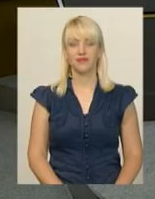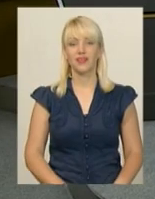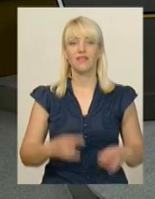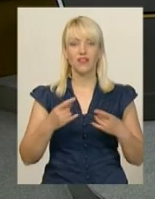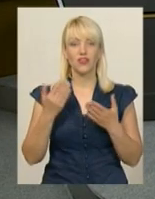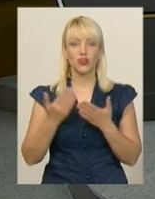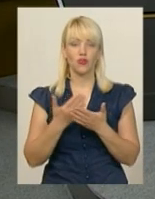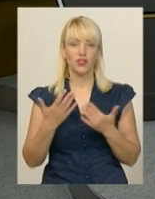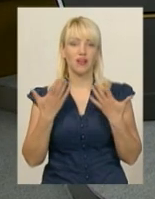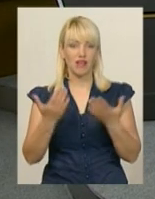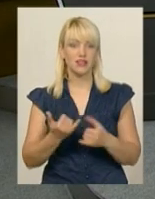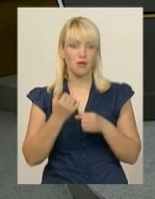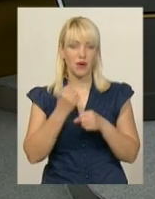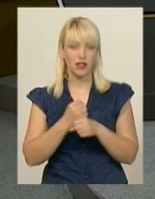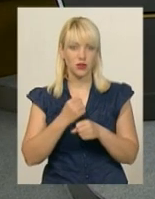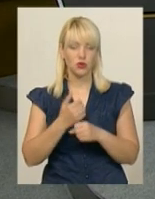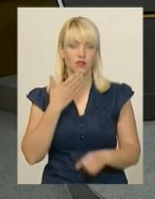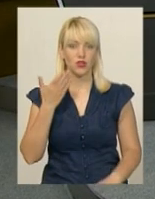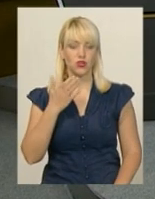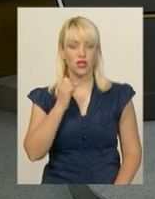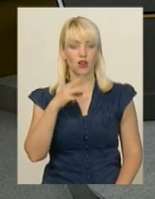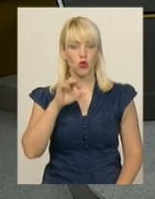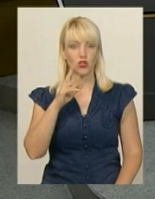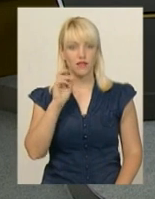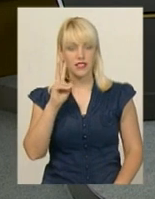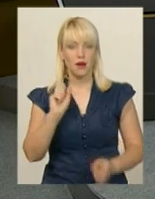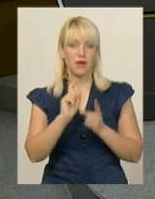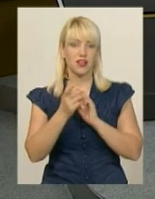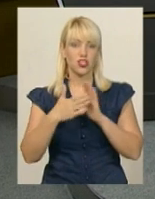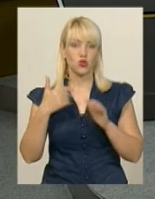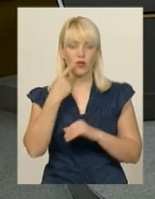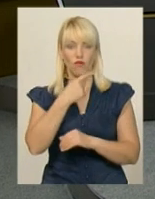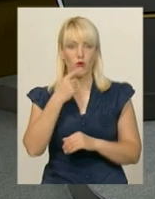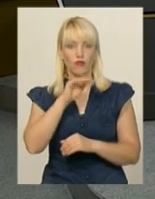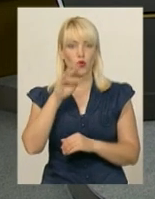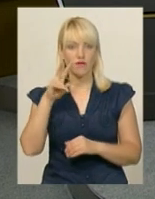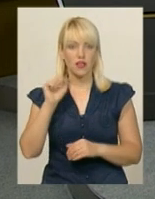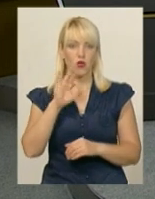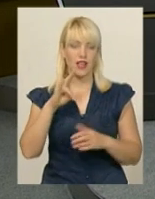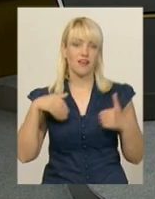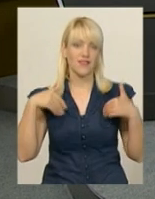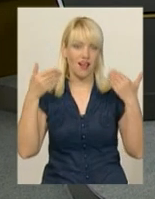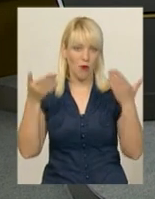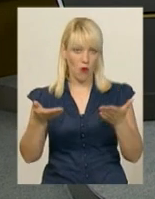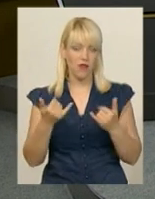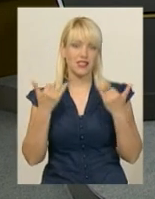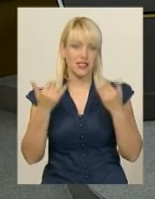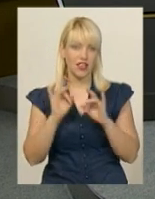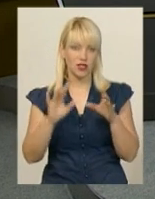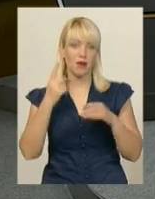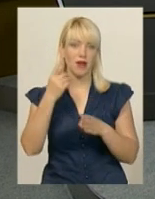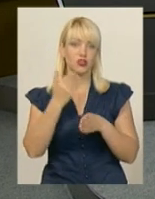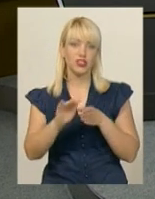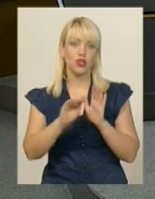В ефірі новини. В студії для вас працюють ведуча Ярослава Антошевська, перекладач на жестову мову Оксана Фіновська. Ми вітаємо вас. І зараз анонс